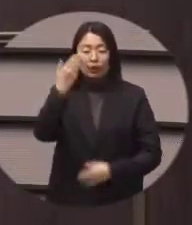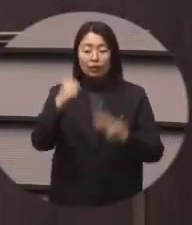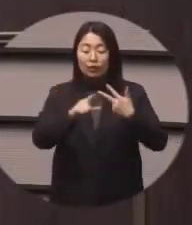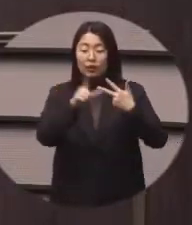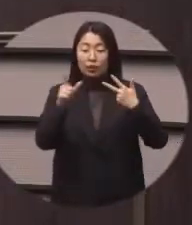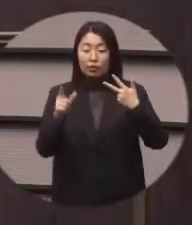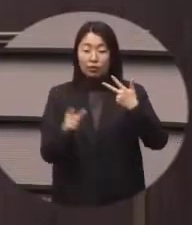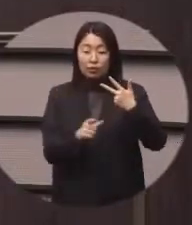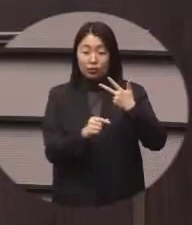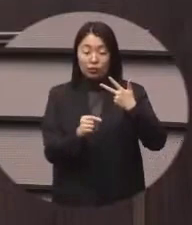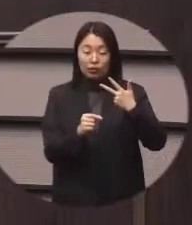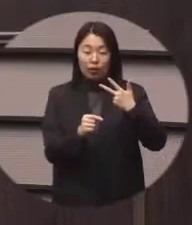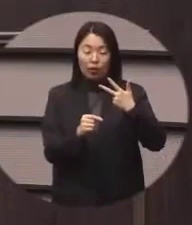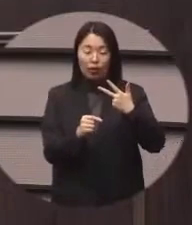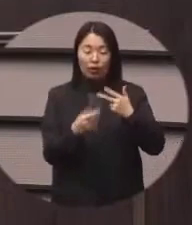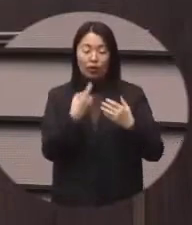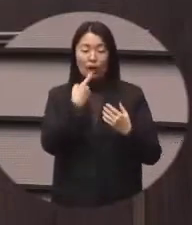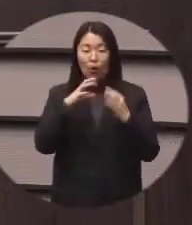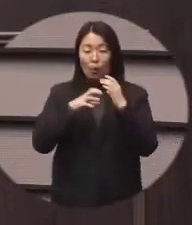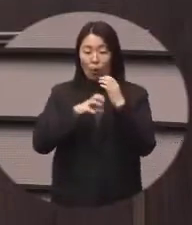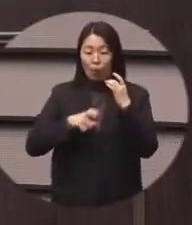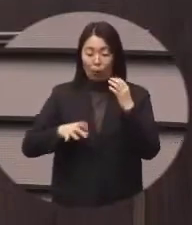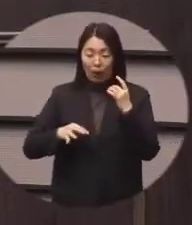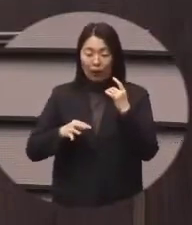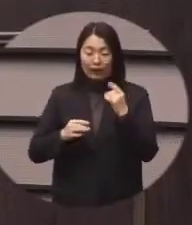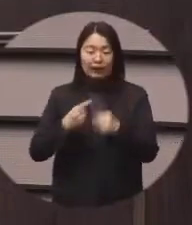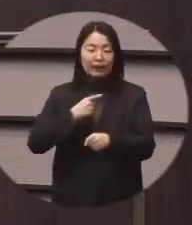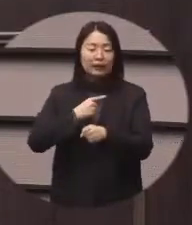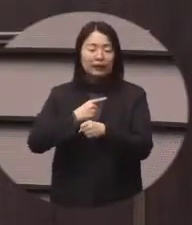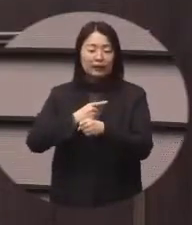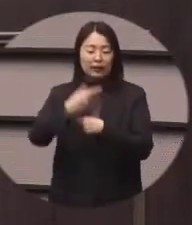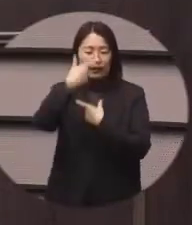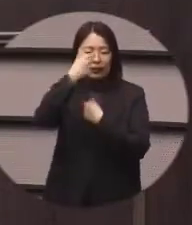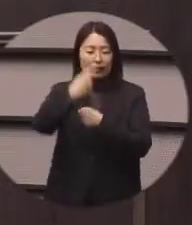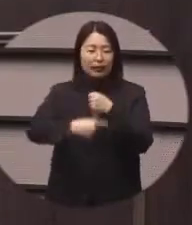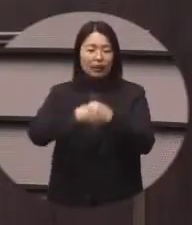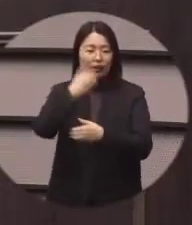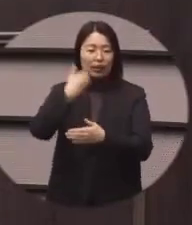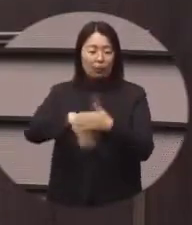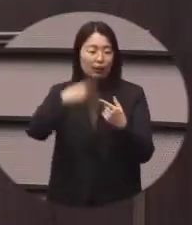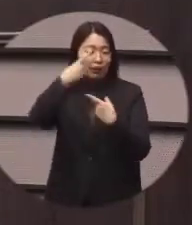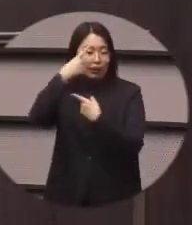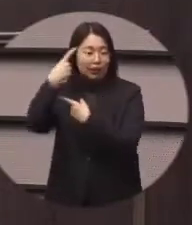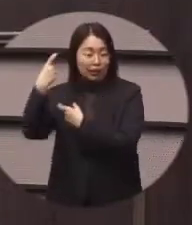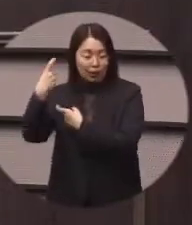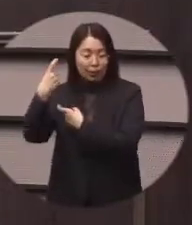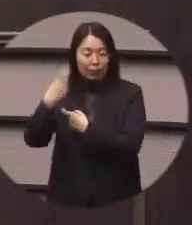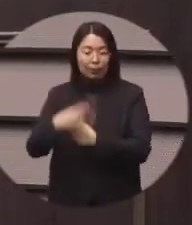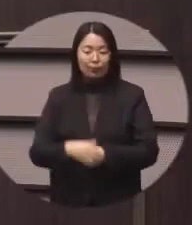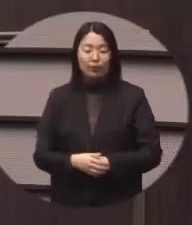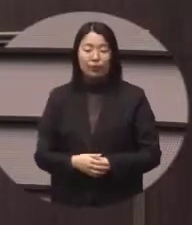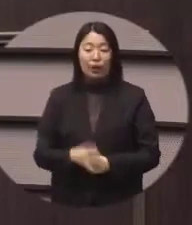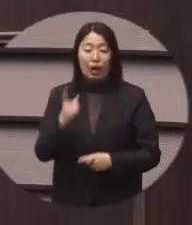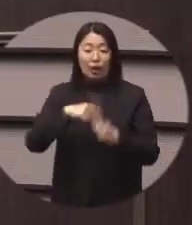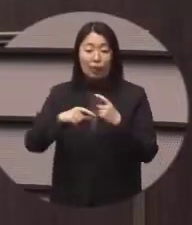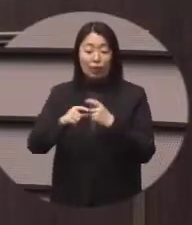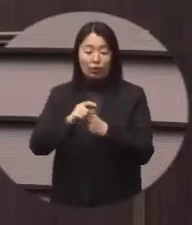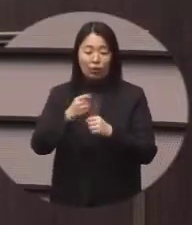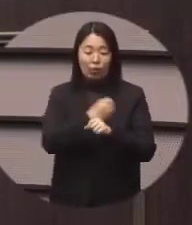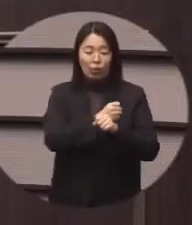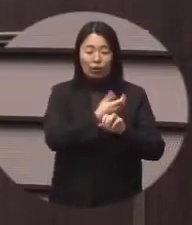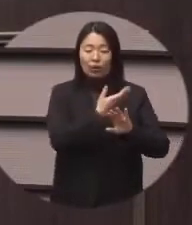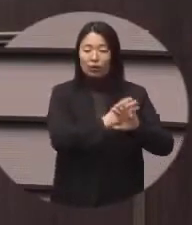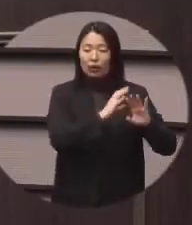개최 1년을 앞두고 와스비 콜린 리처드슨 회장과 주요 임원단이 행사 준비 사항을 점검을 위해 우리